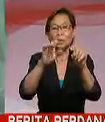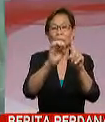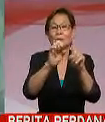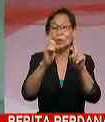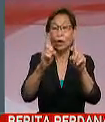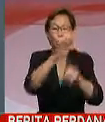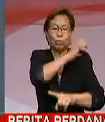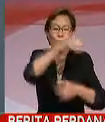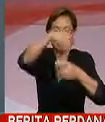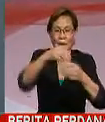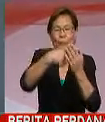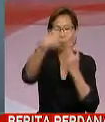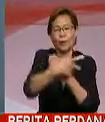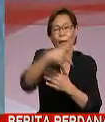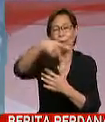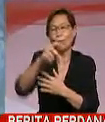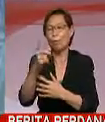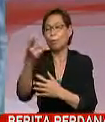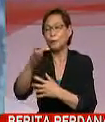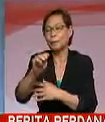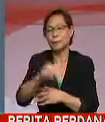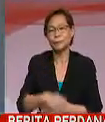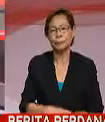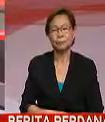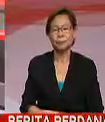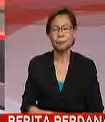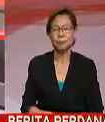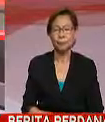berada di dalam program podium lap